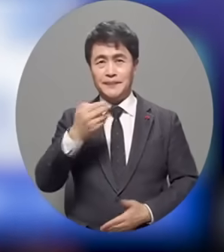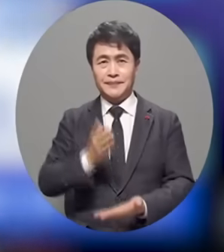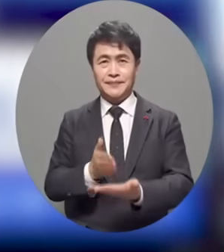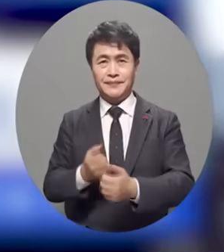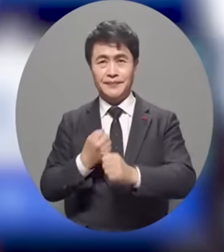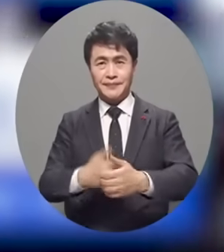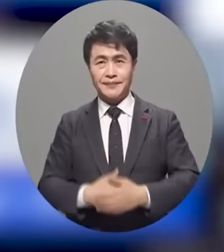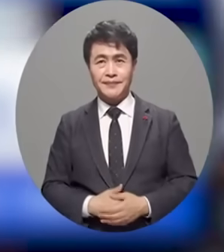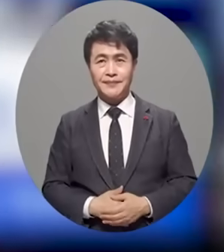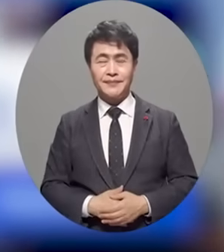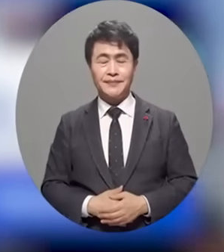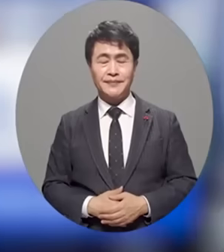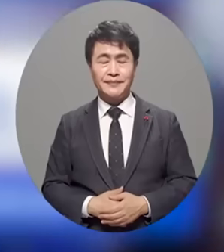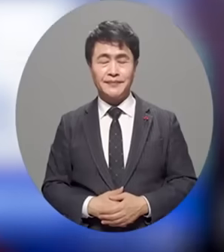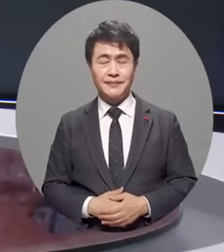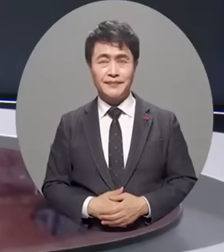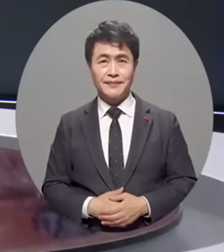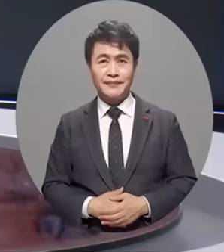뉴스 이혜인입니다.